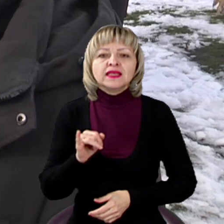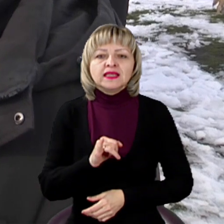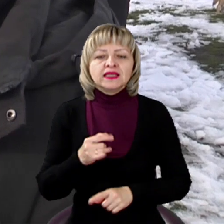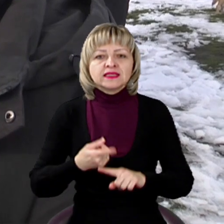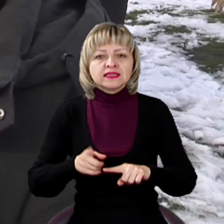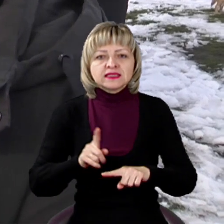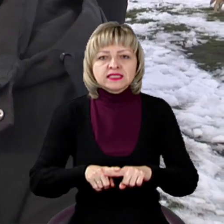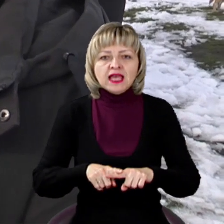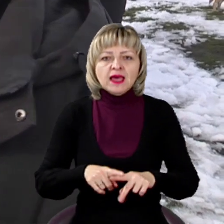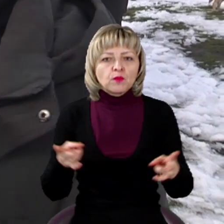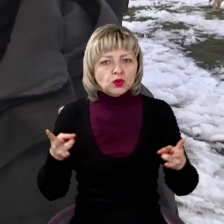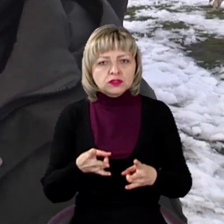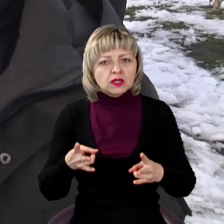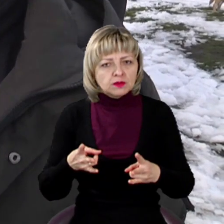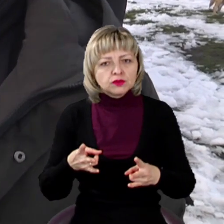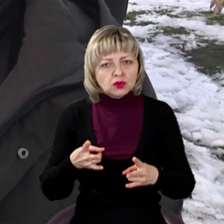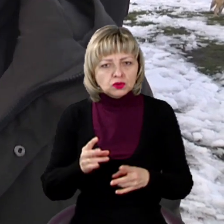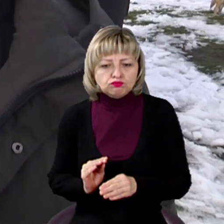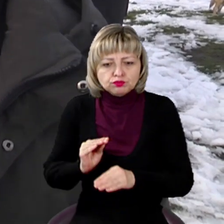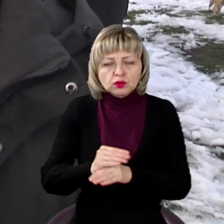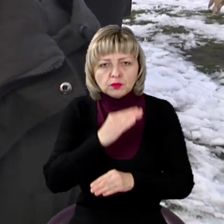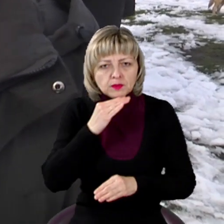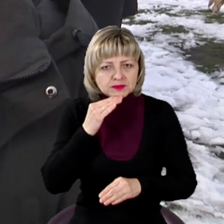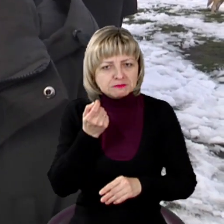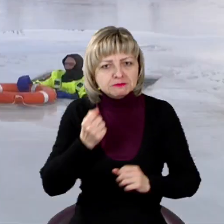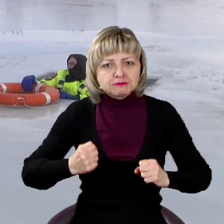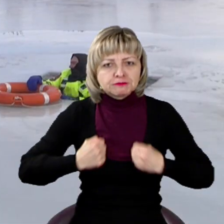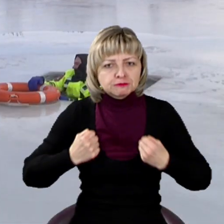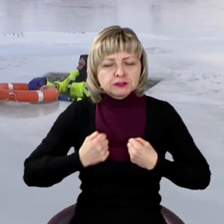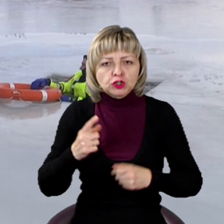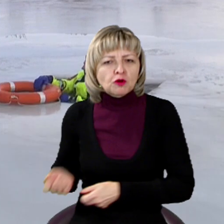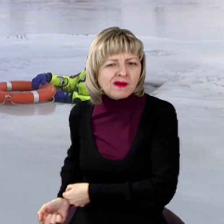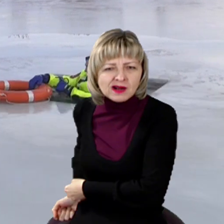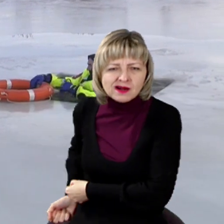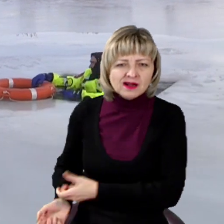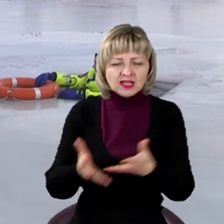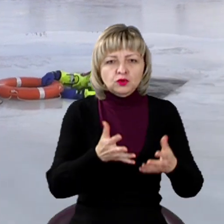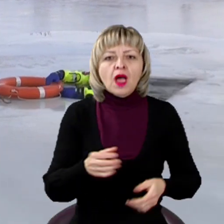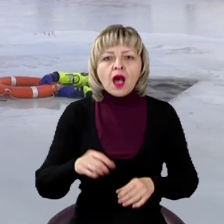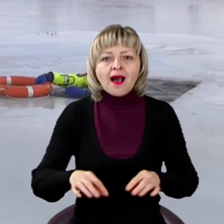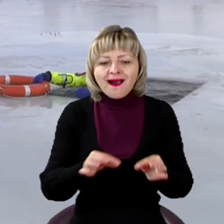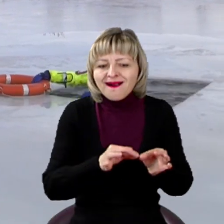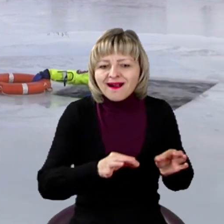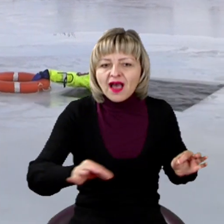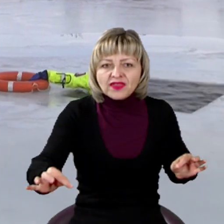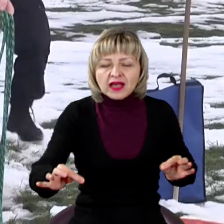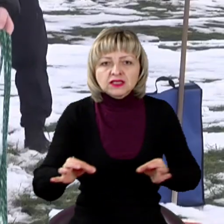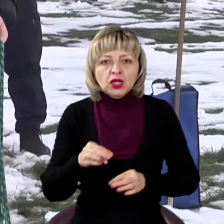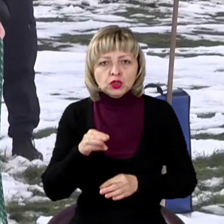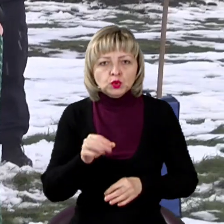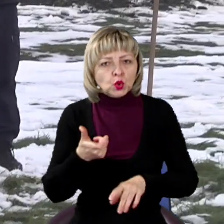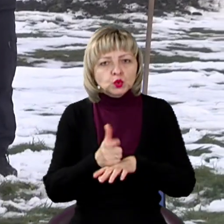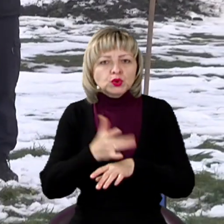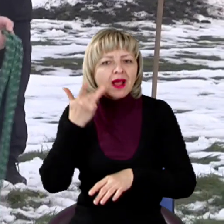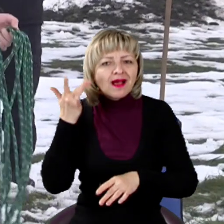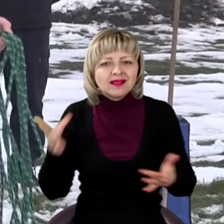Це потрібно прикладати трошечки зусиль, щоб його кинути. А канат, то він сильно